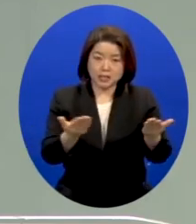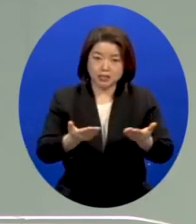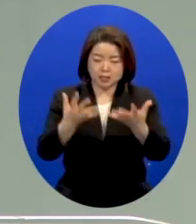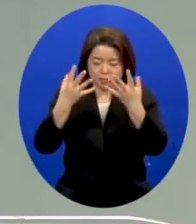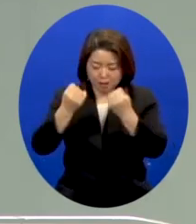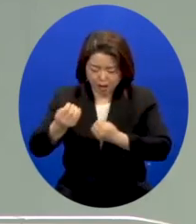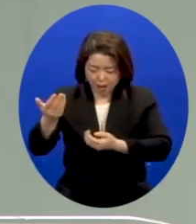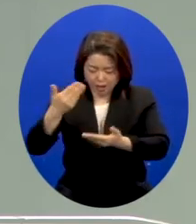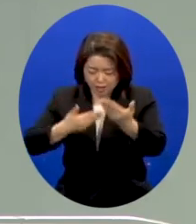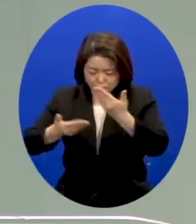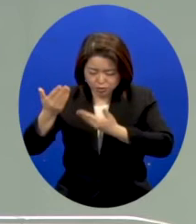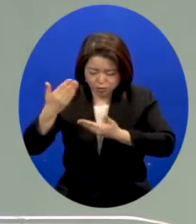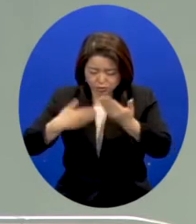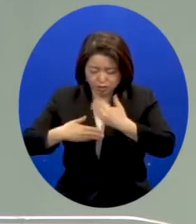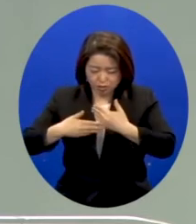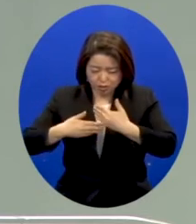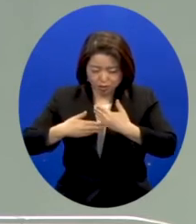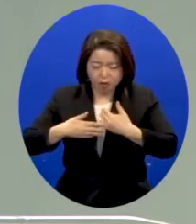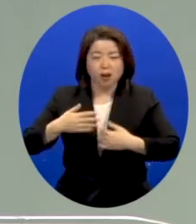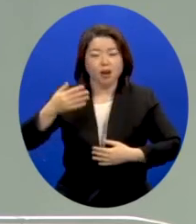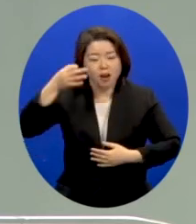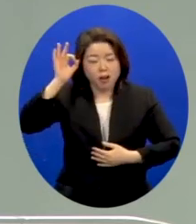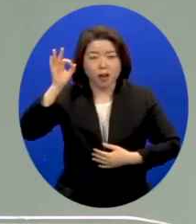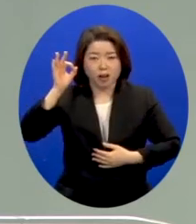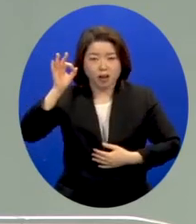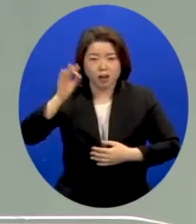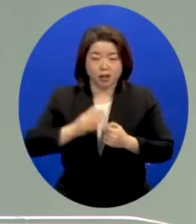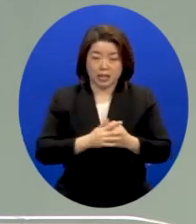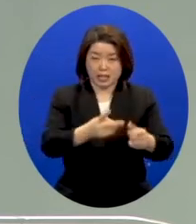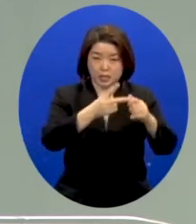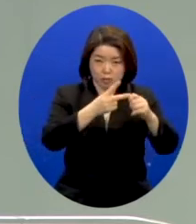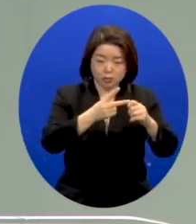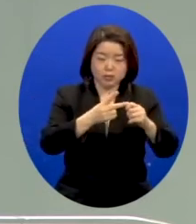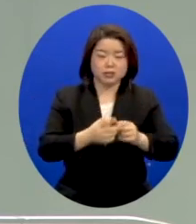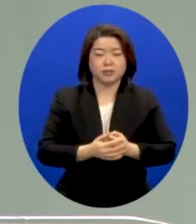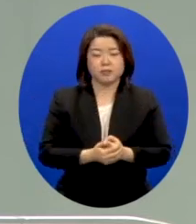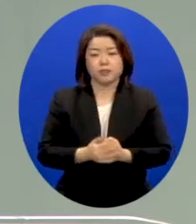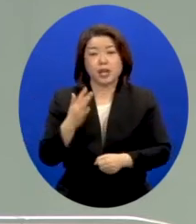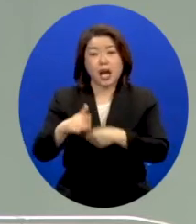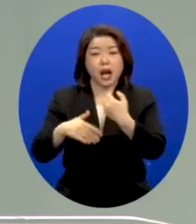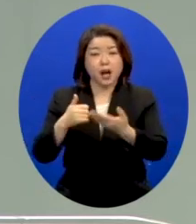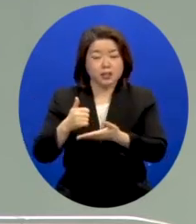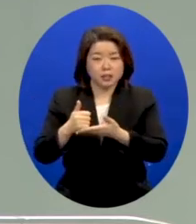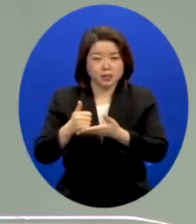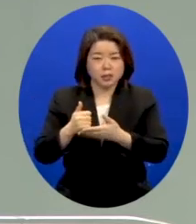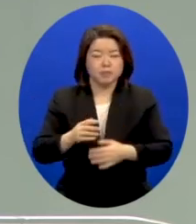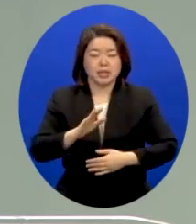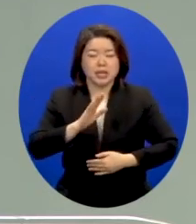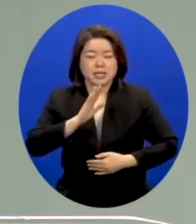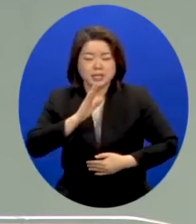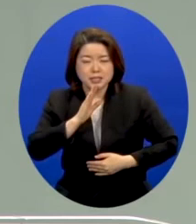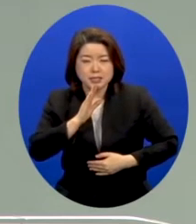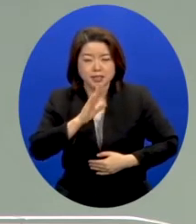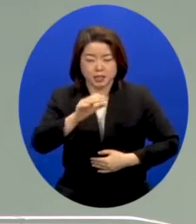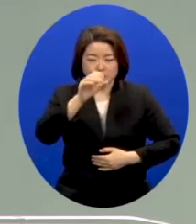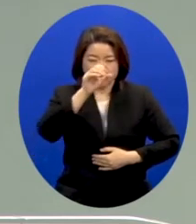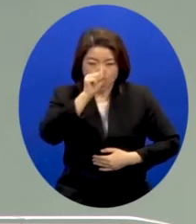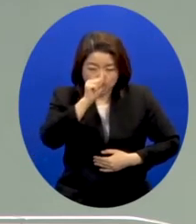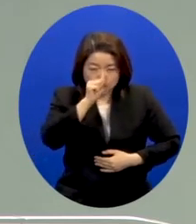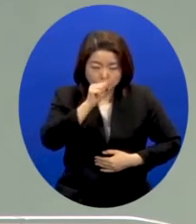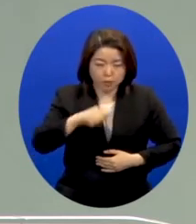깨달았어요 일기를 써 보니까 알겠더라 해요 두번째는 하나님께서 진짜 선하시고